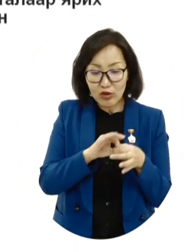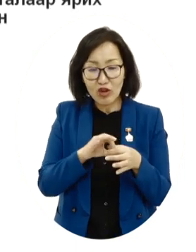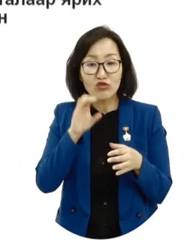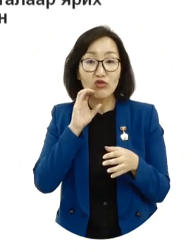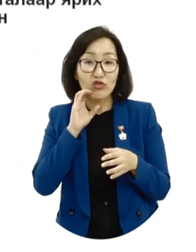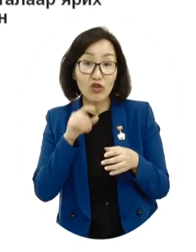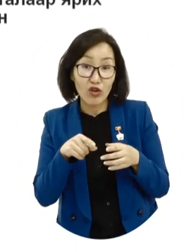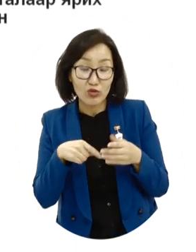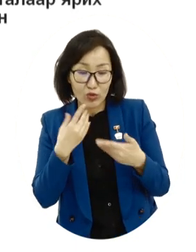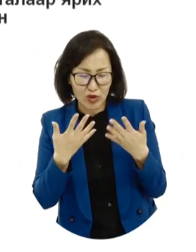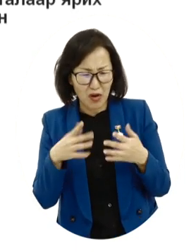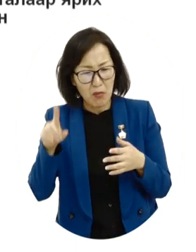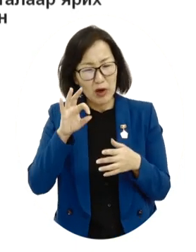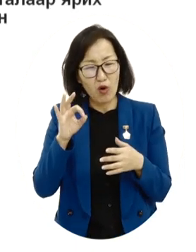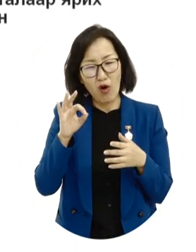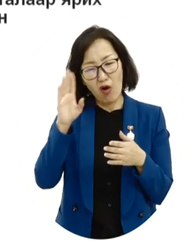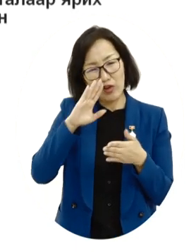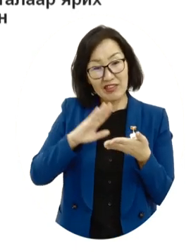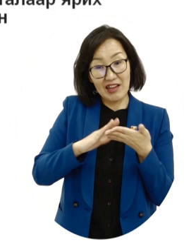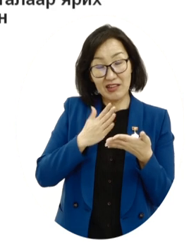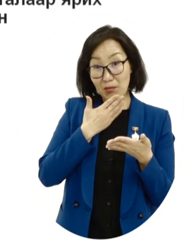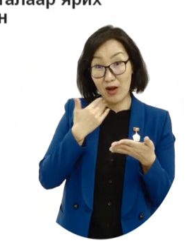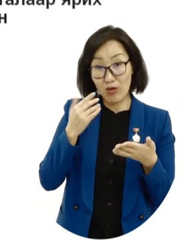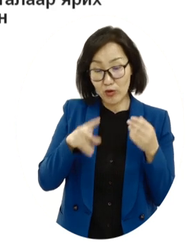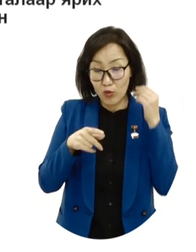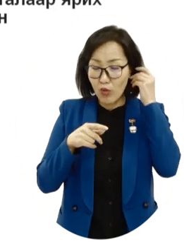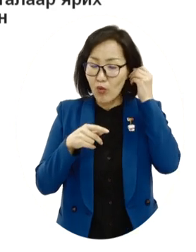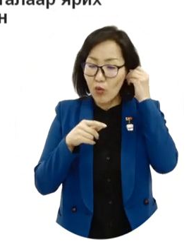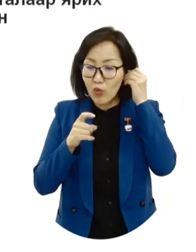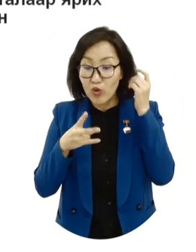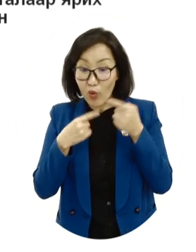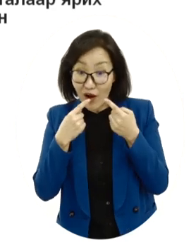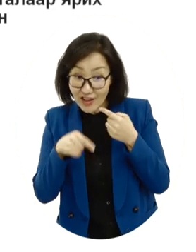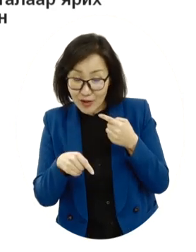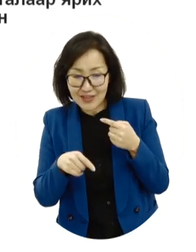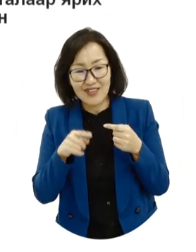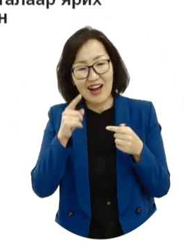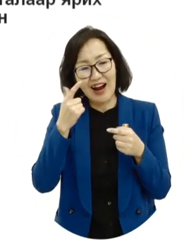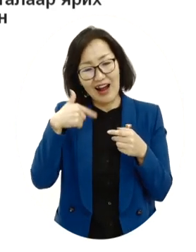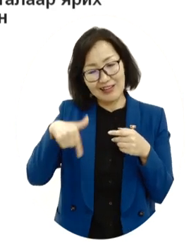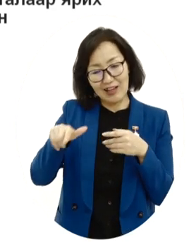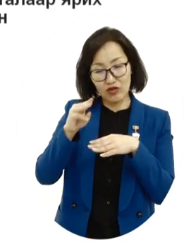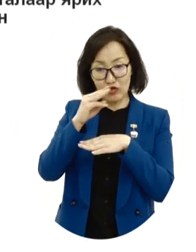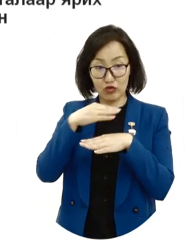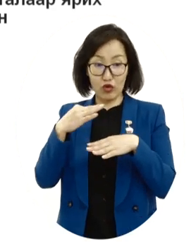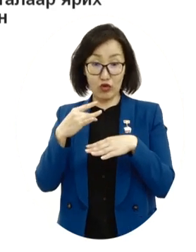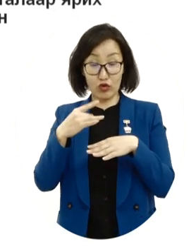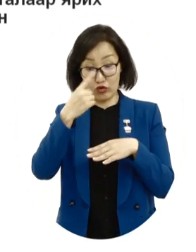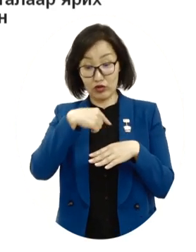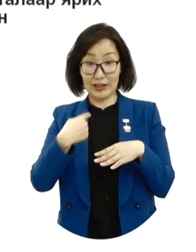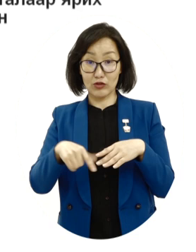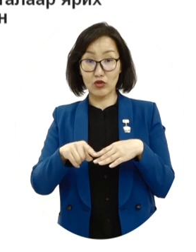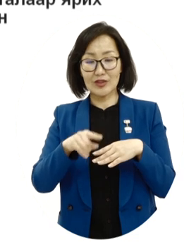хичээгээрэй. Магадгүй олонд танигдаагүй хүний талаар ярих гэж байгаа бол гадаад төрх, зан чанарыг нь онцгойлон гаргаж өгөх